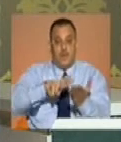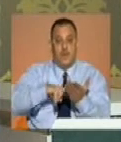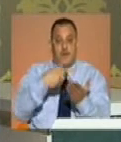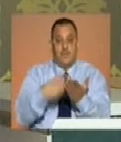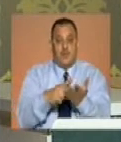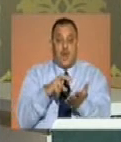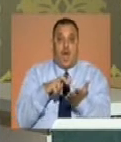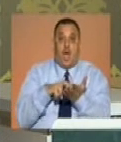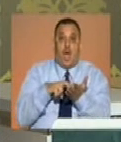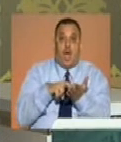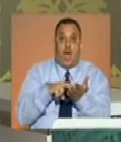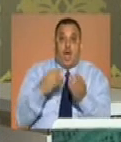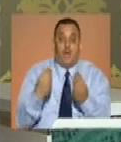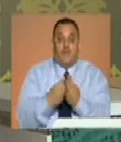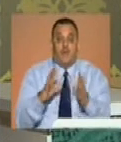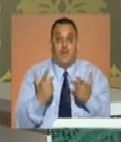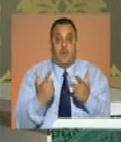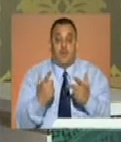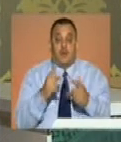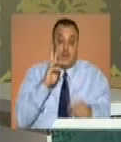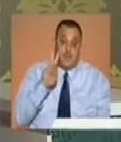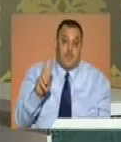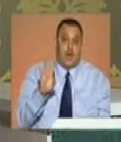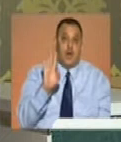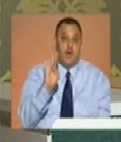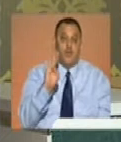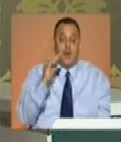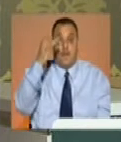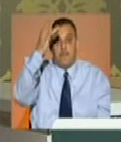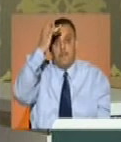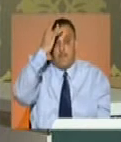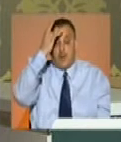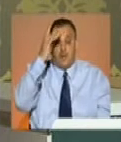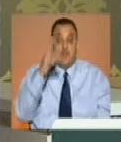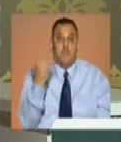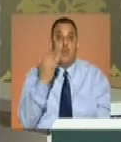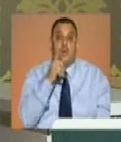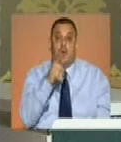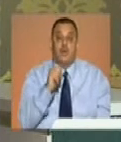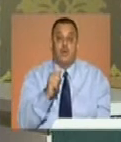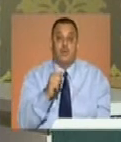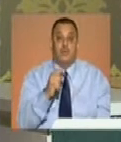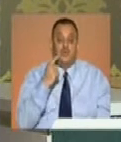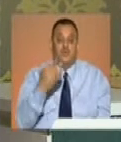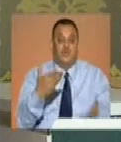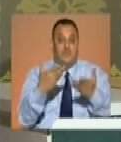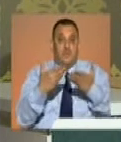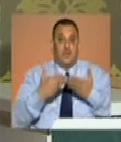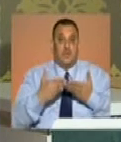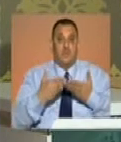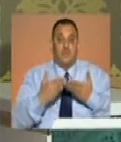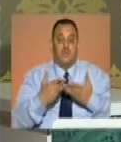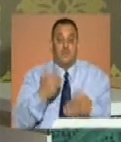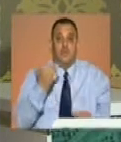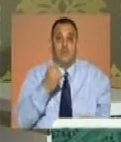واخاف وجيني وساويس، وما عندي خشوع في الصالة احيانا، وما ادري شو اسوي، يعني شو تنصحني الله